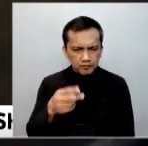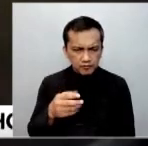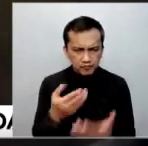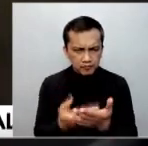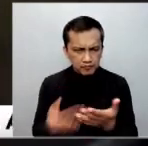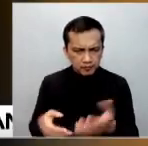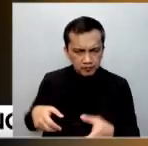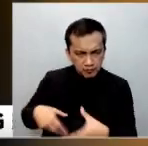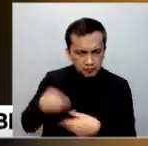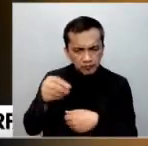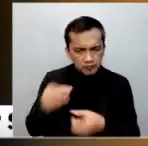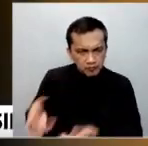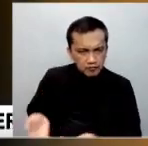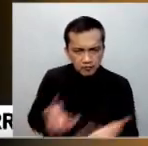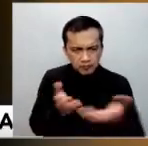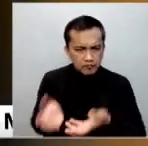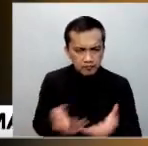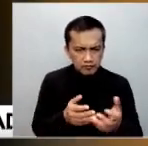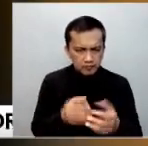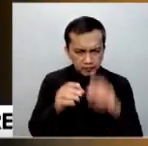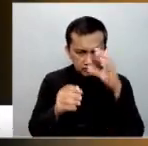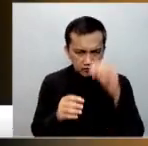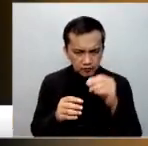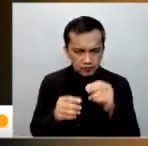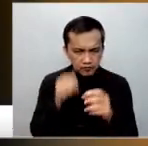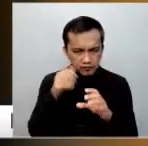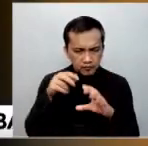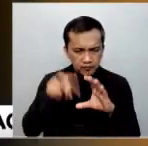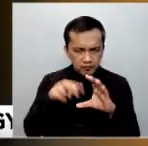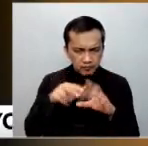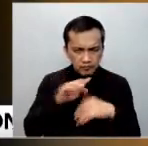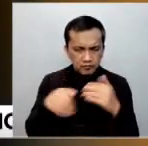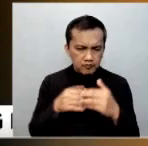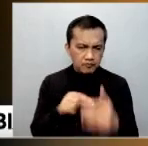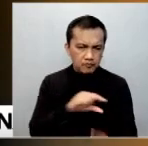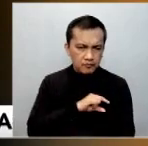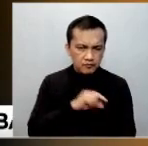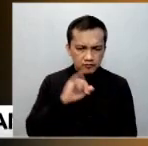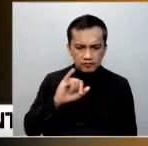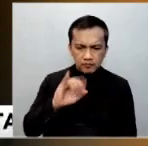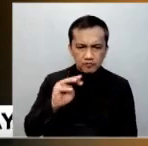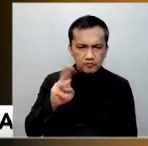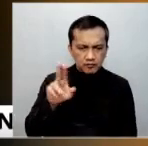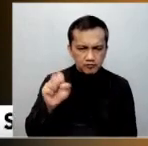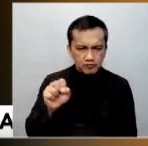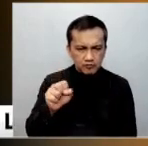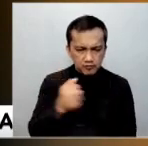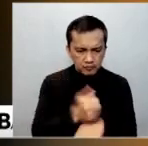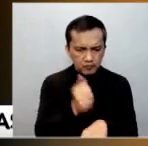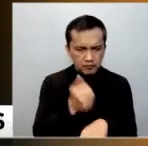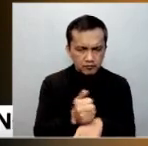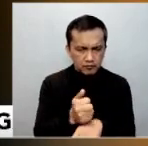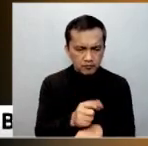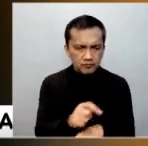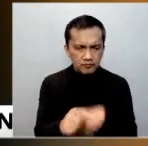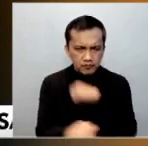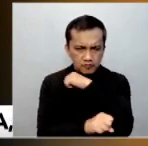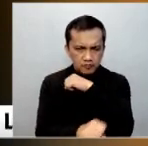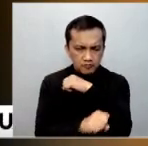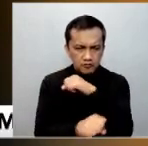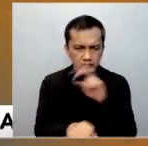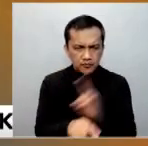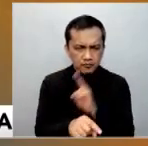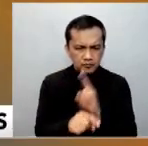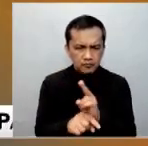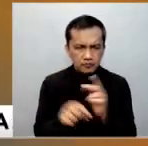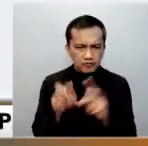ang ilang mga nakapasok. Ang mga lalaki sa video, pawang mga pulis pala sa Imus. Inaakusuhan sila ngayon ng pagnanakaw gamit ang viral